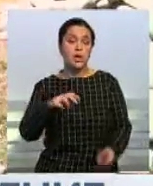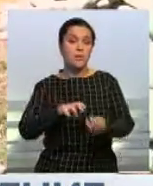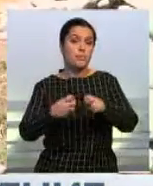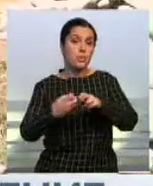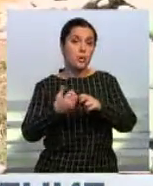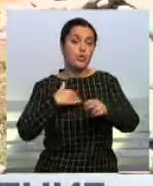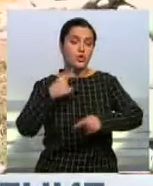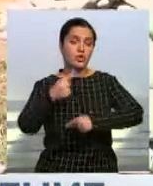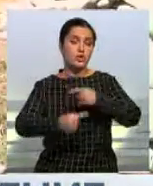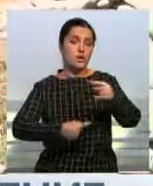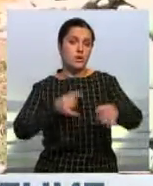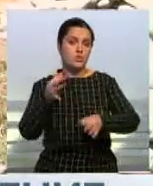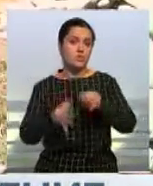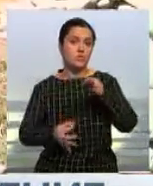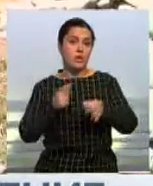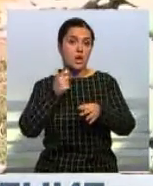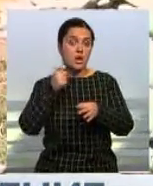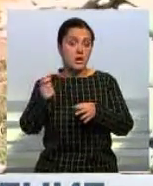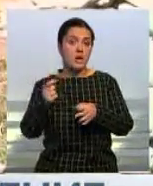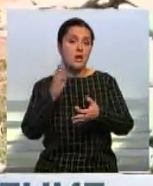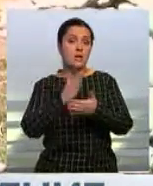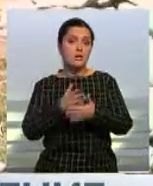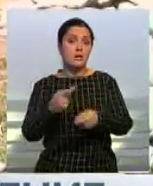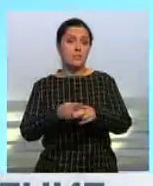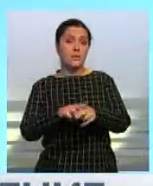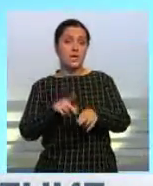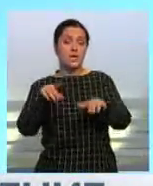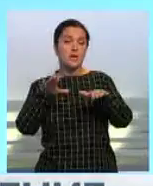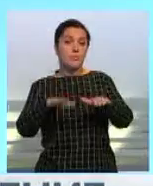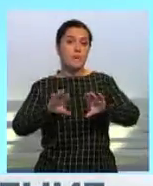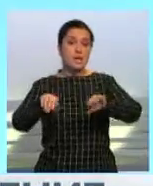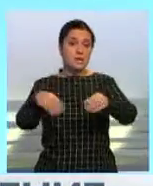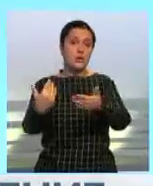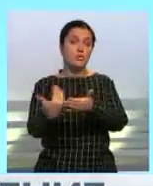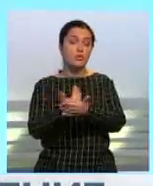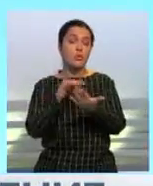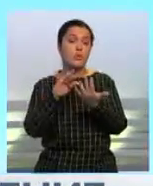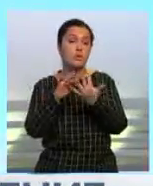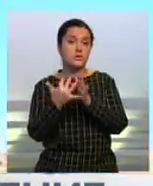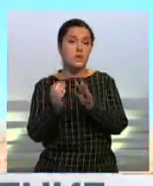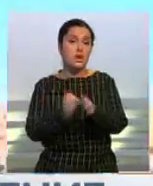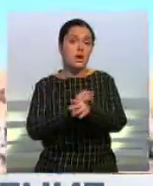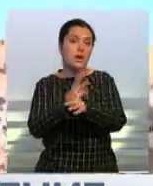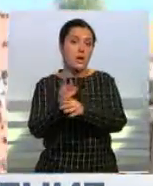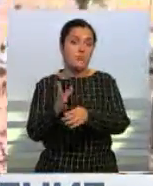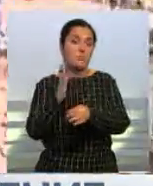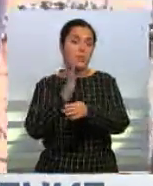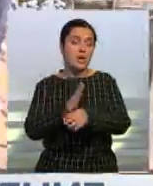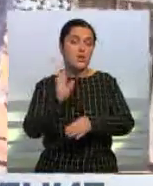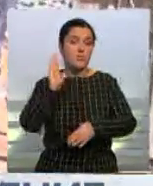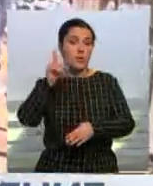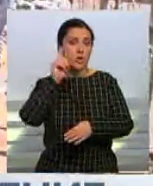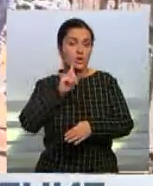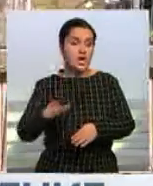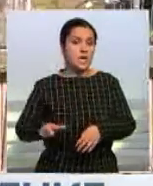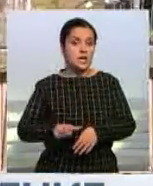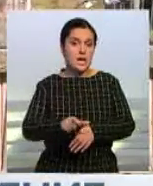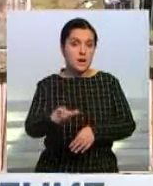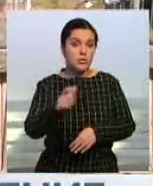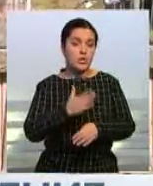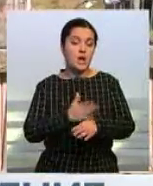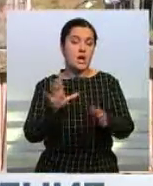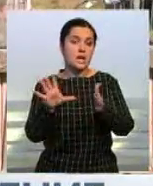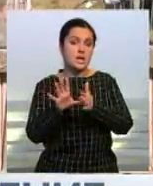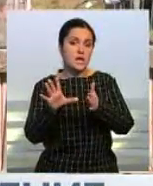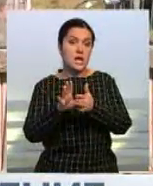решить через суд. Местные власти отвели в безопасной зоне большую площадь под новое село, обеспечив всей необходимой инфраструктурой. Проложили дорогу, провели свет